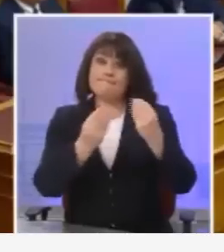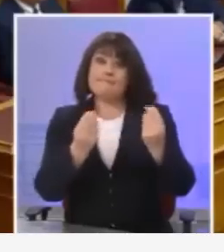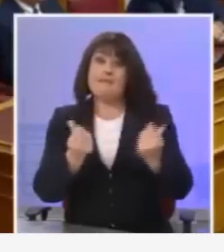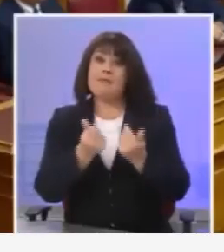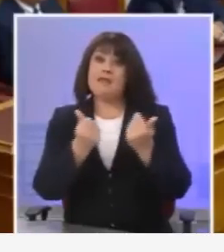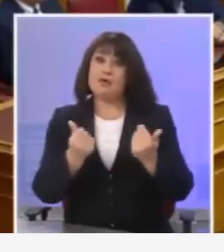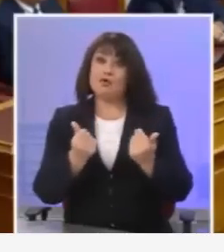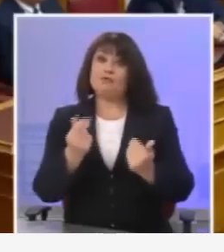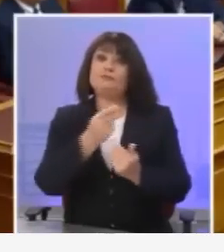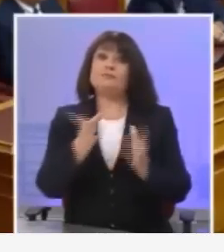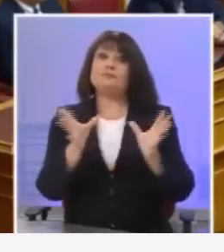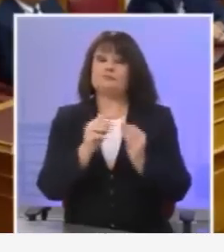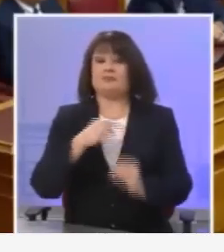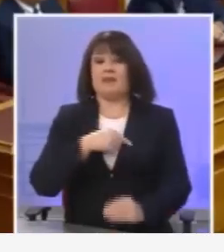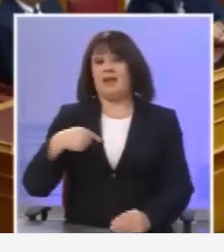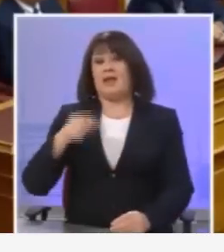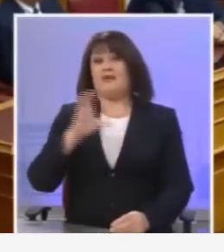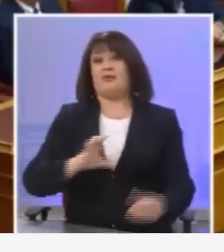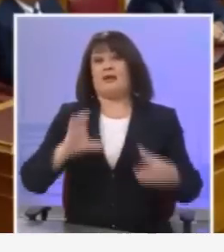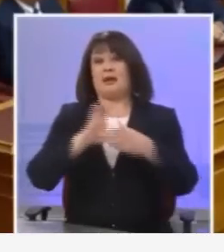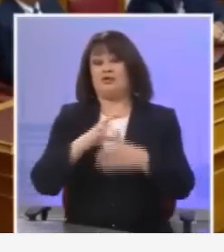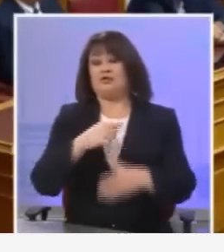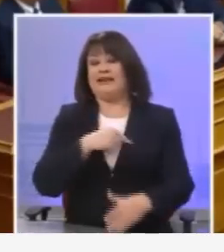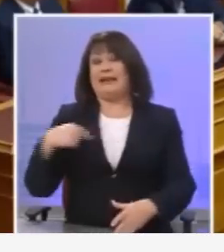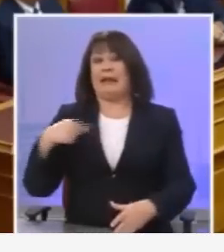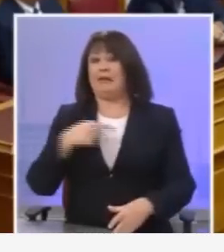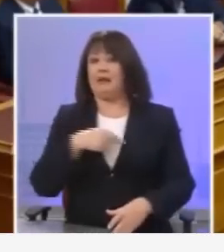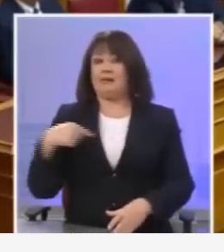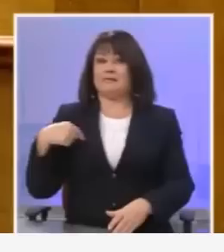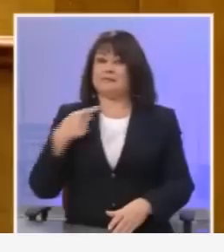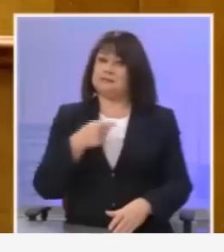που αφορά την ηγεσία της Ευρωπαϊκής Ένωσης